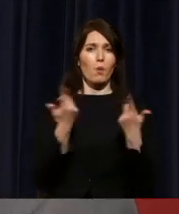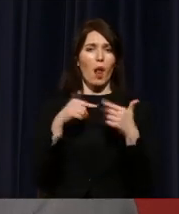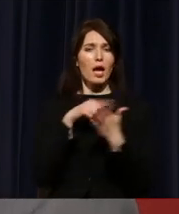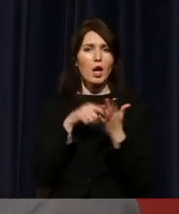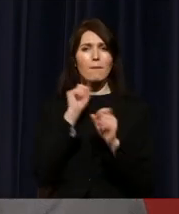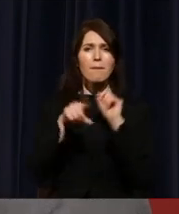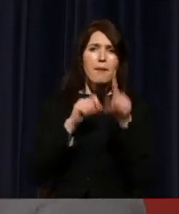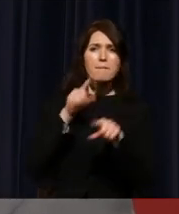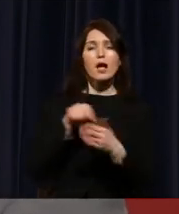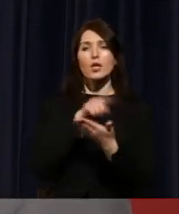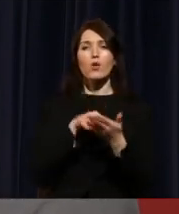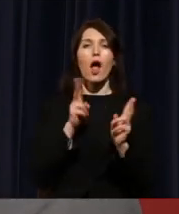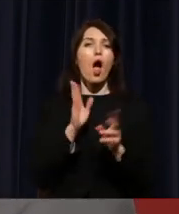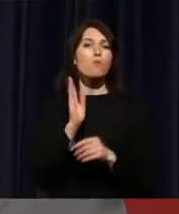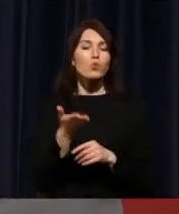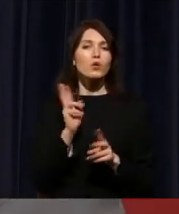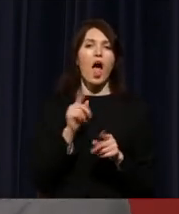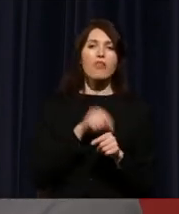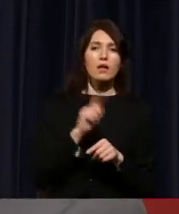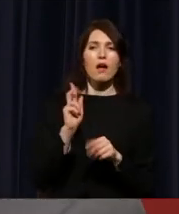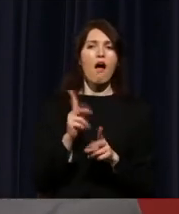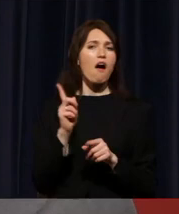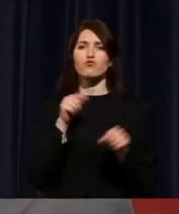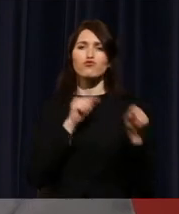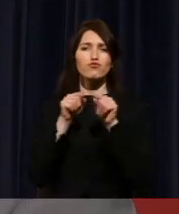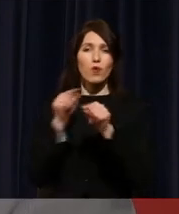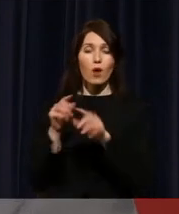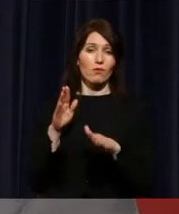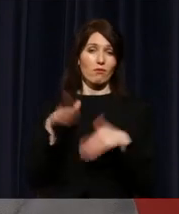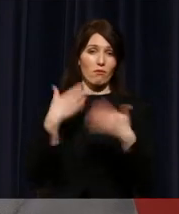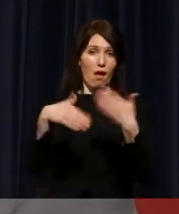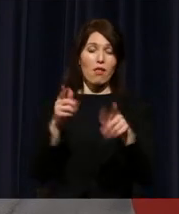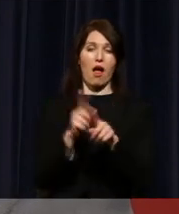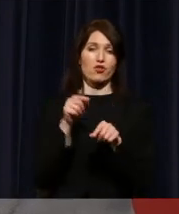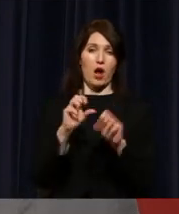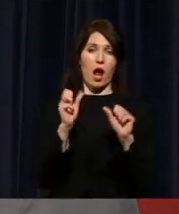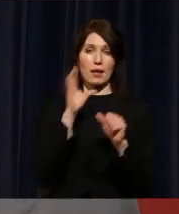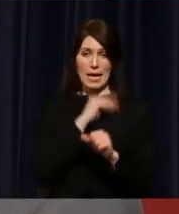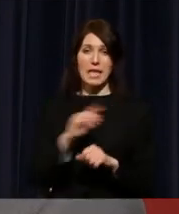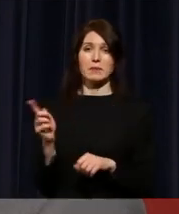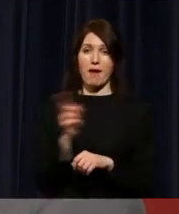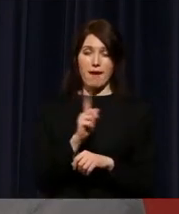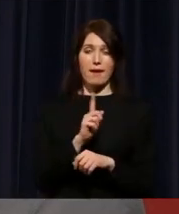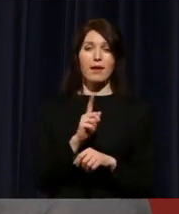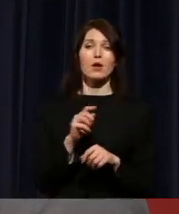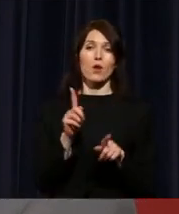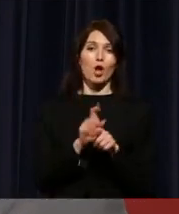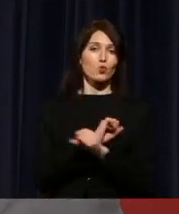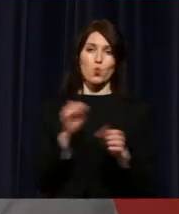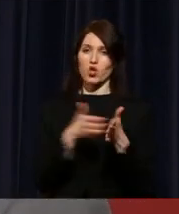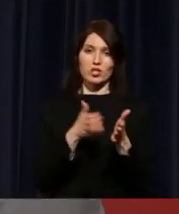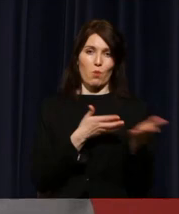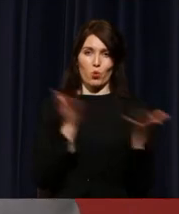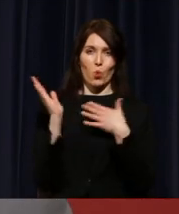dažādas jautājumas, kā ir būt, kā ir tas un tā tālāk. Tā ka arī šāda iespēja pastāv un droši